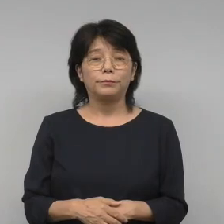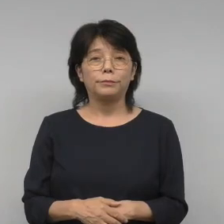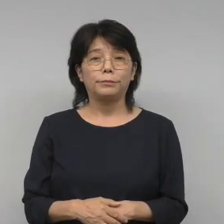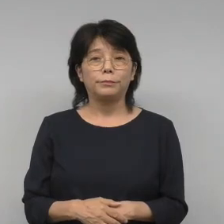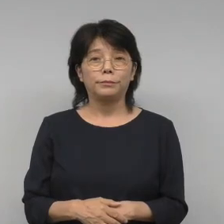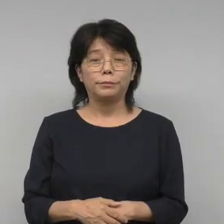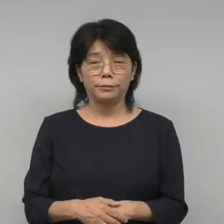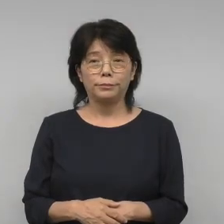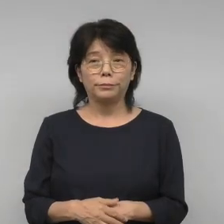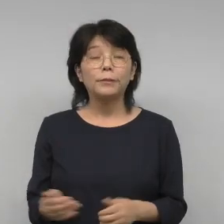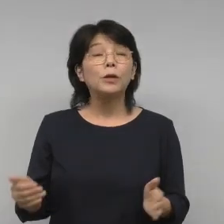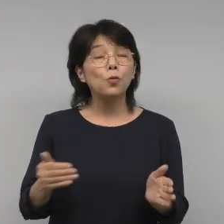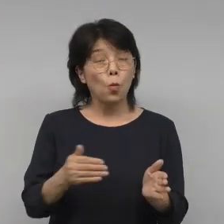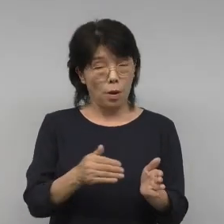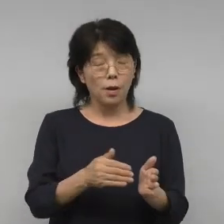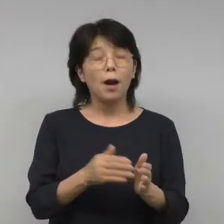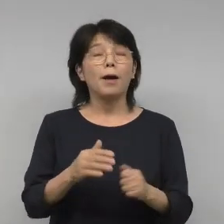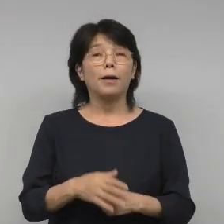ということで、まあ、以上がその、